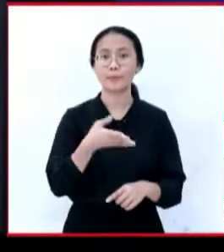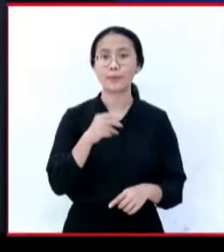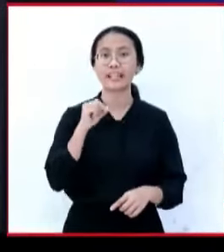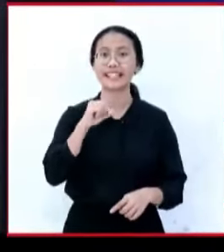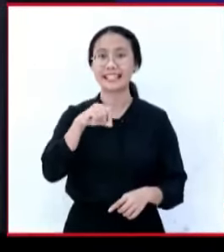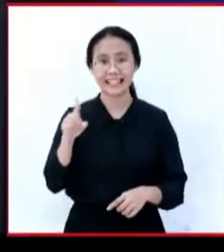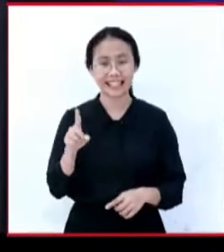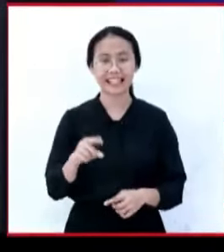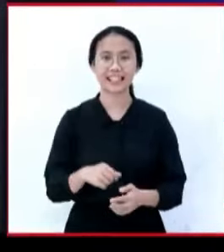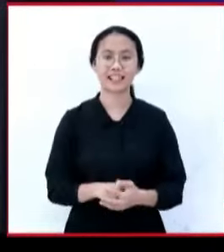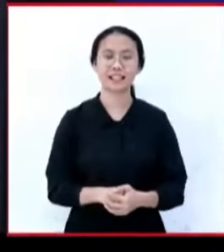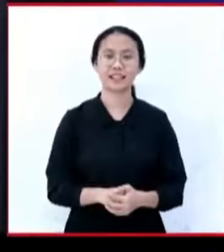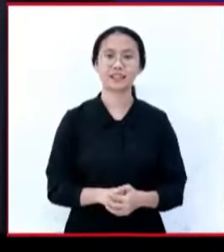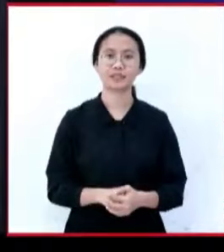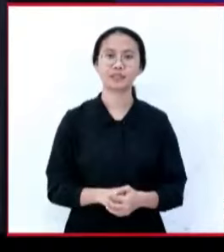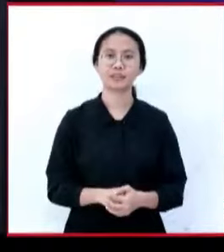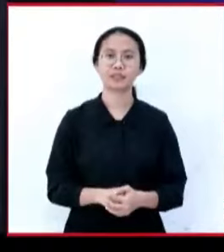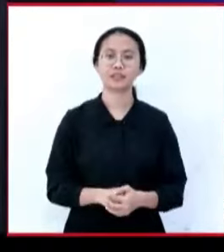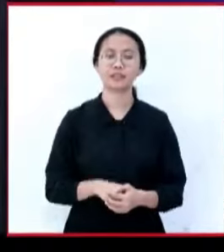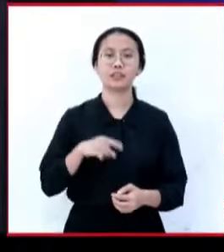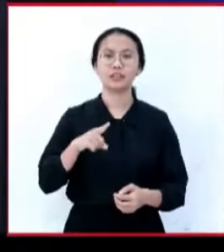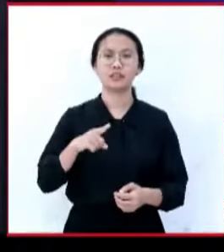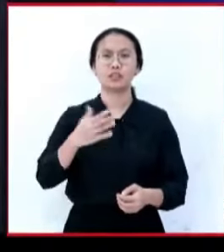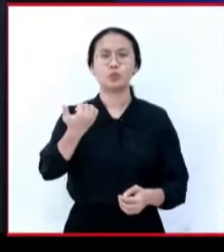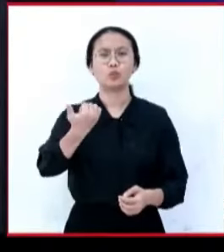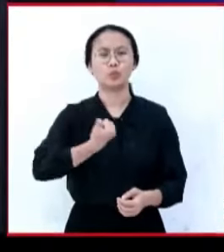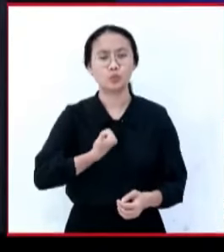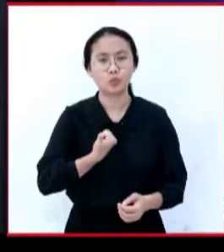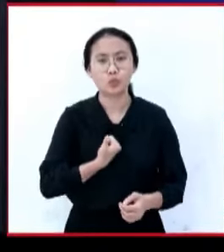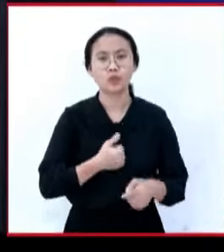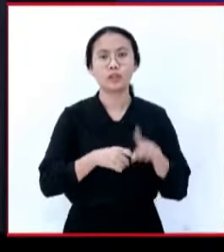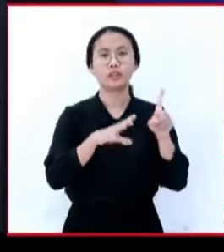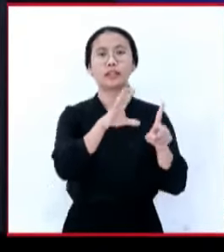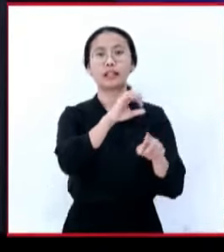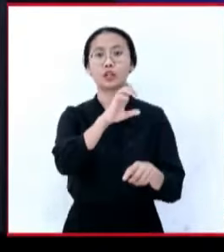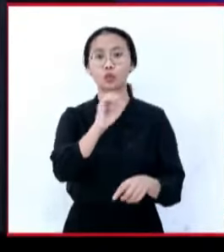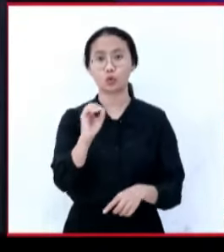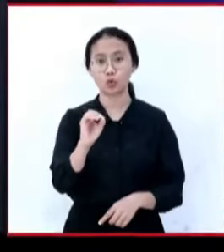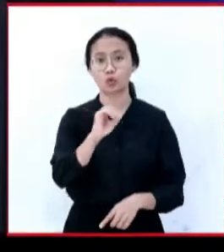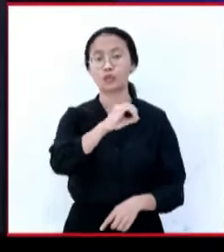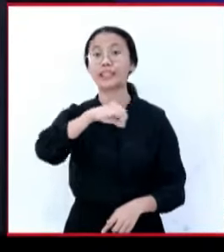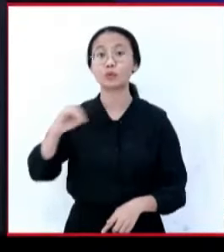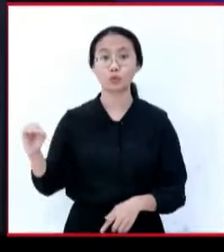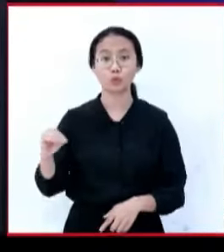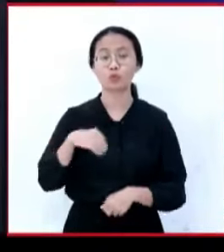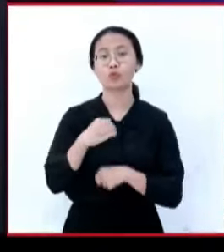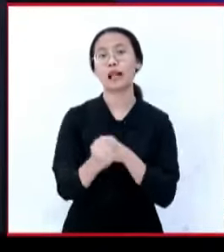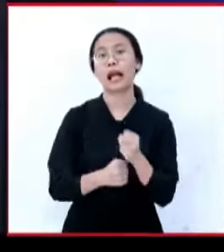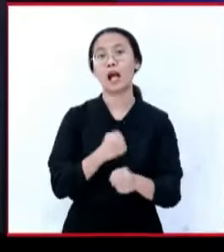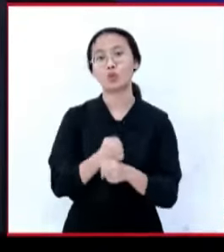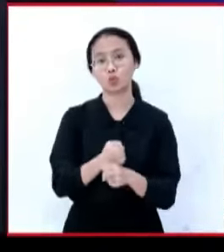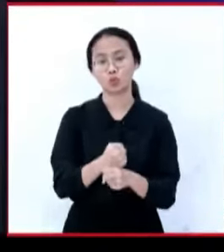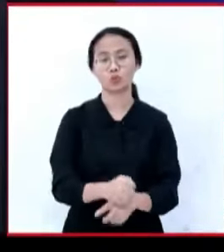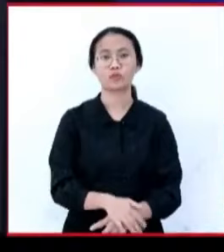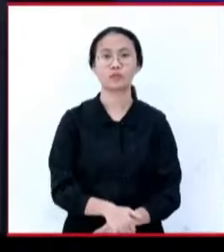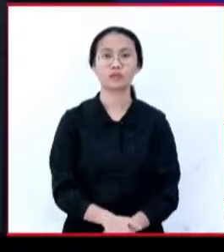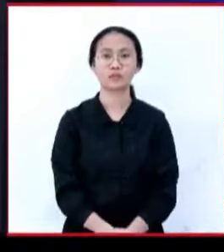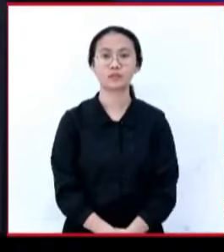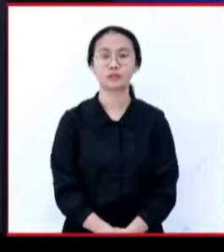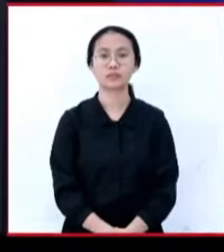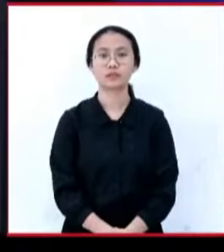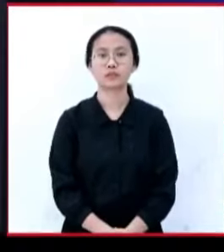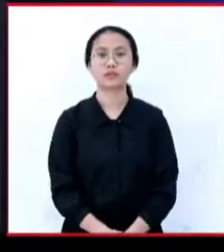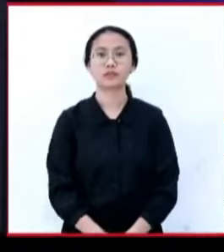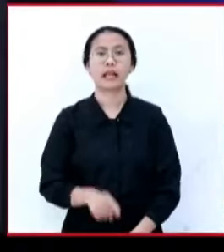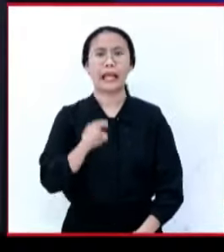100.000 tahun baru bisa sampai ke seberang Galaxy itu baru satu galaksi sedangkan ada ribuan